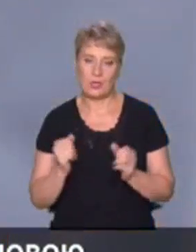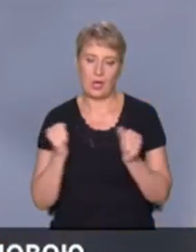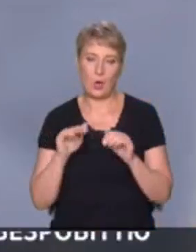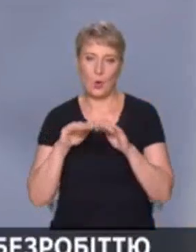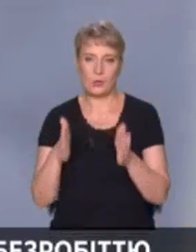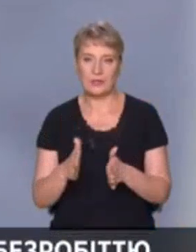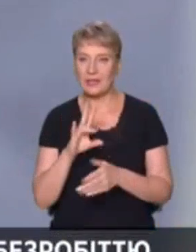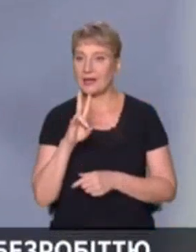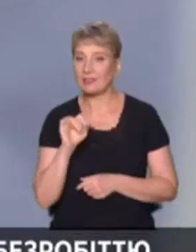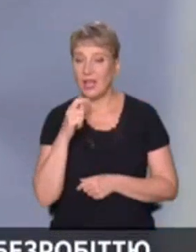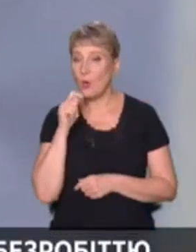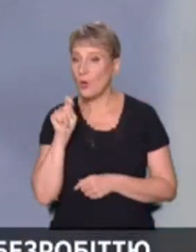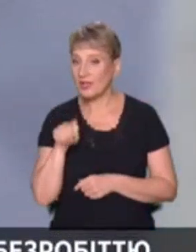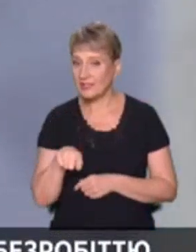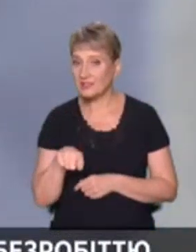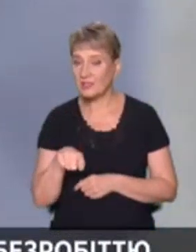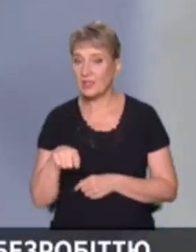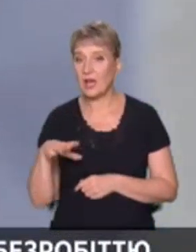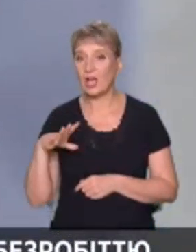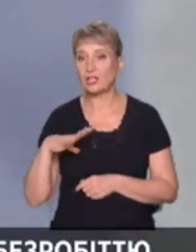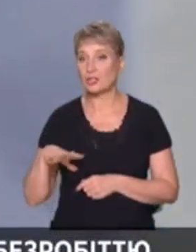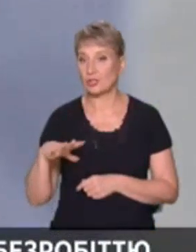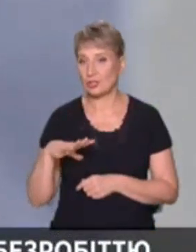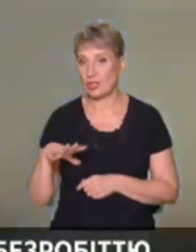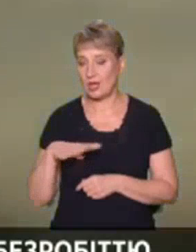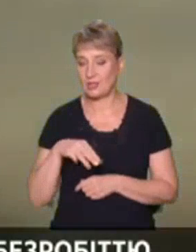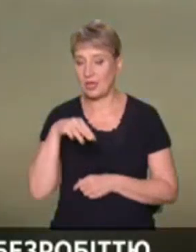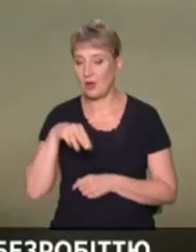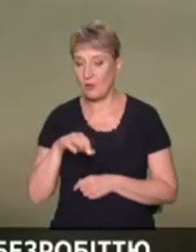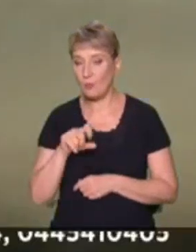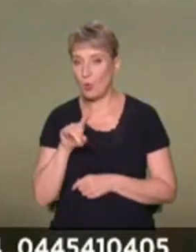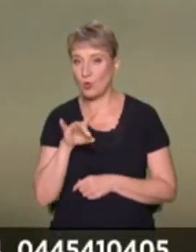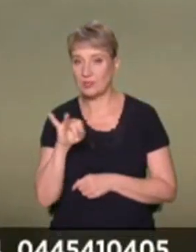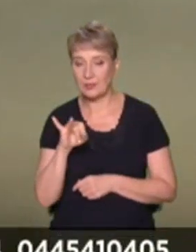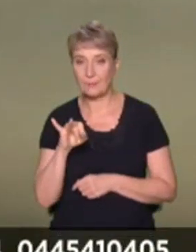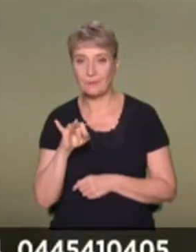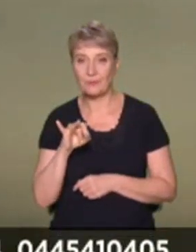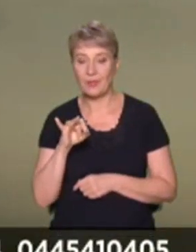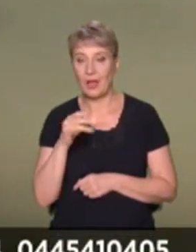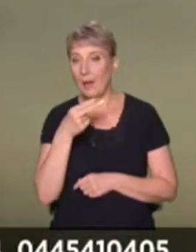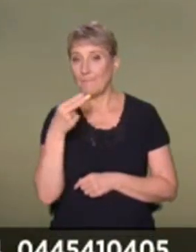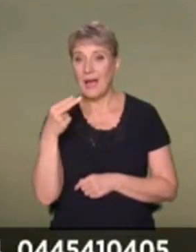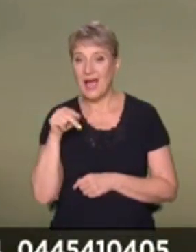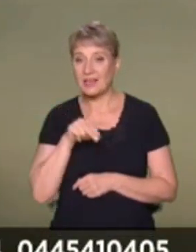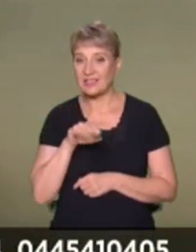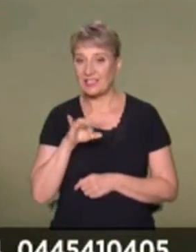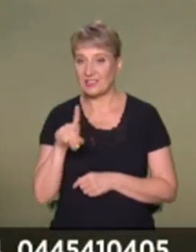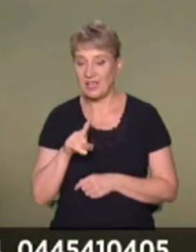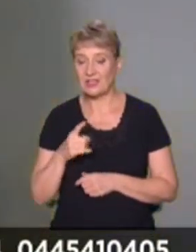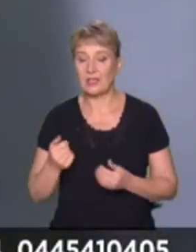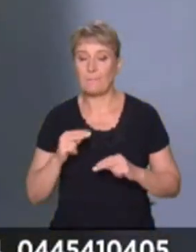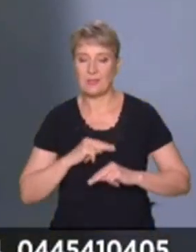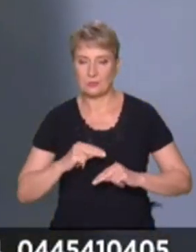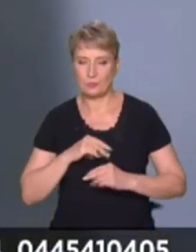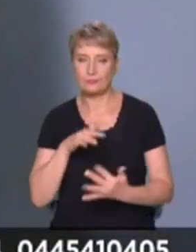український, а чекає холодильник у морзі. Для цього херсонські партизани працюють без відпочинку, не покладаючи рук, і на цей раз